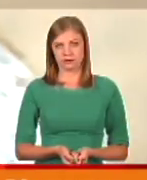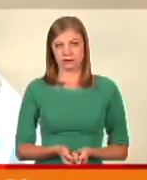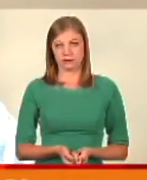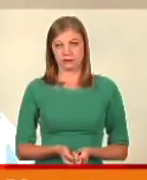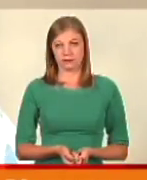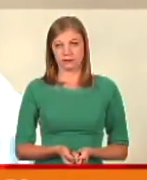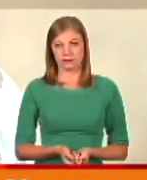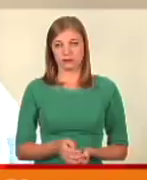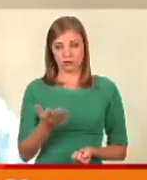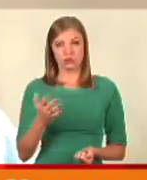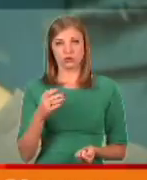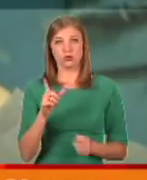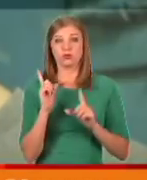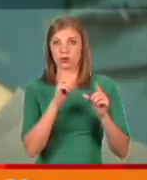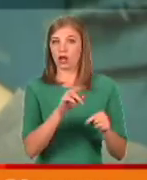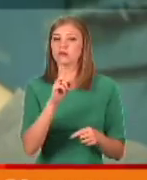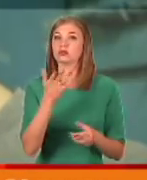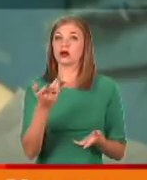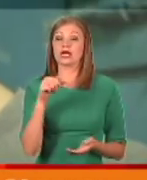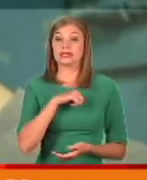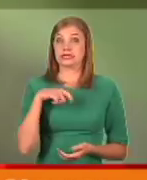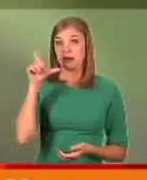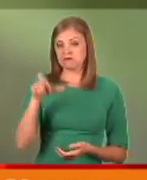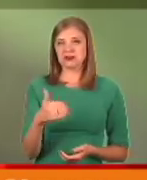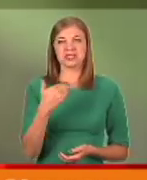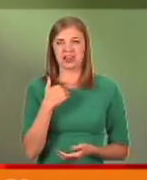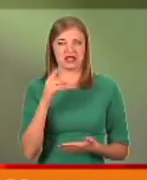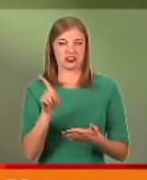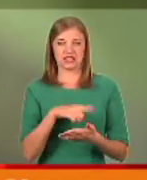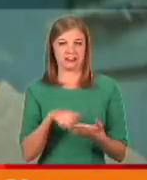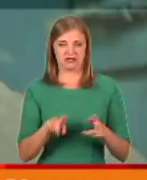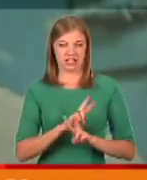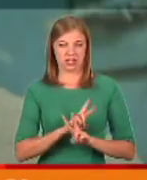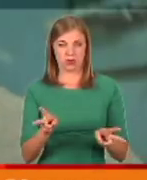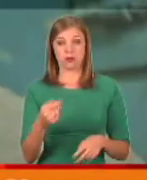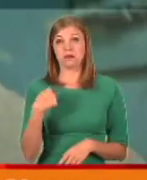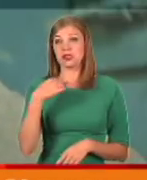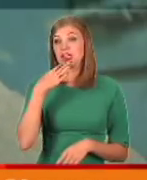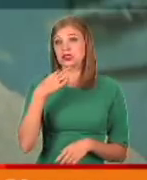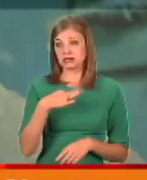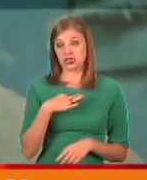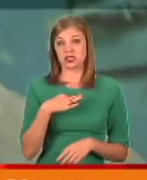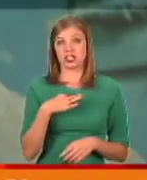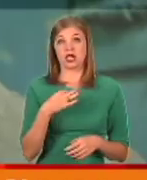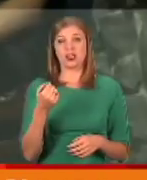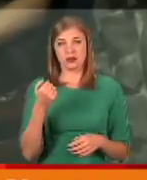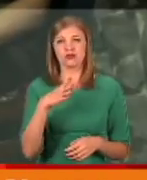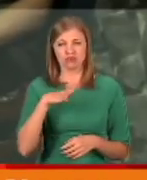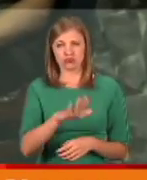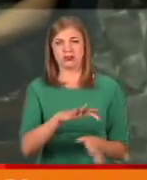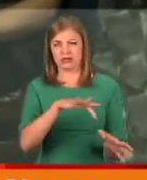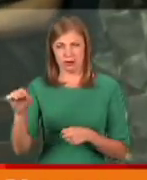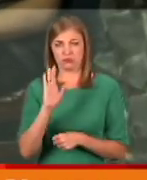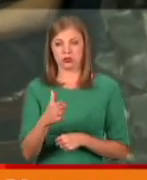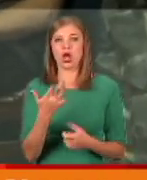с 11 миллионов поехал, убили. Сам Доронин, здається, вже не вірить нікому. Мені сказали, жди. Ми заберемо, жди. А скільки